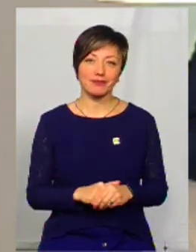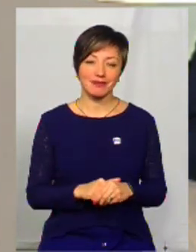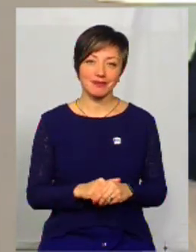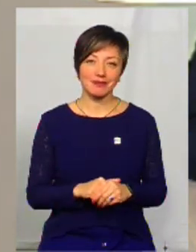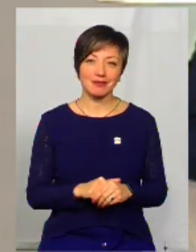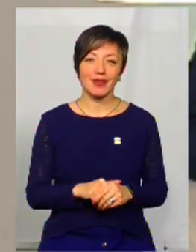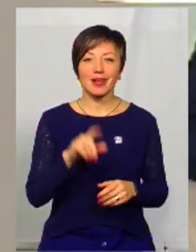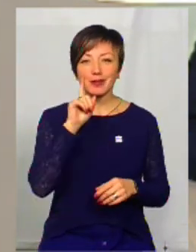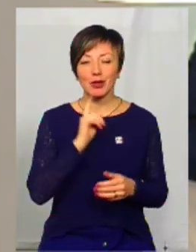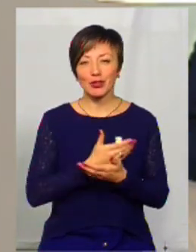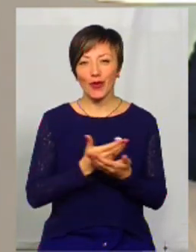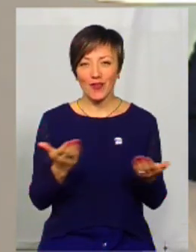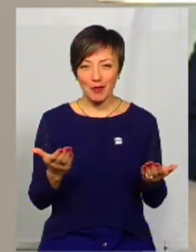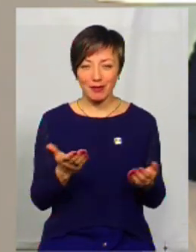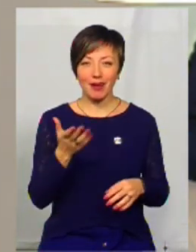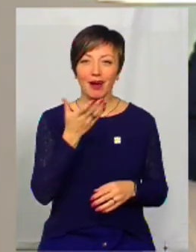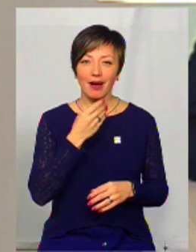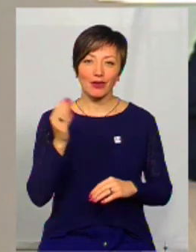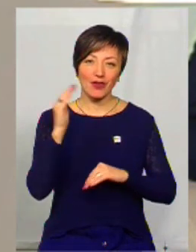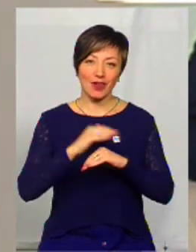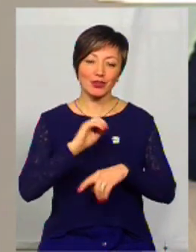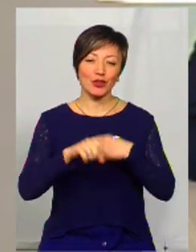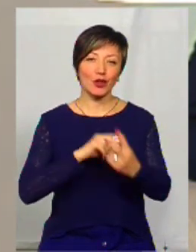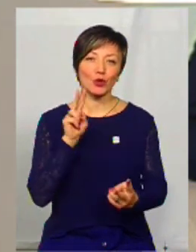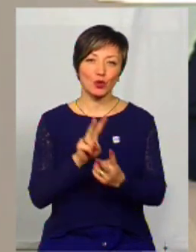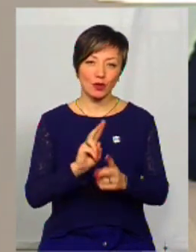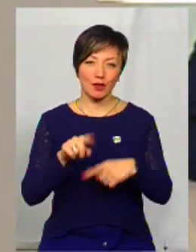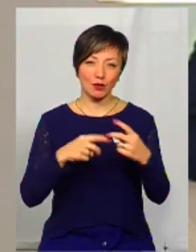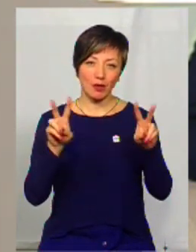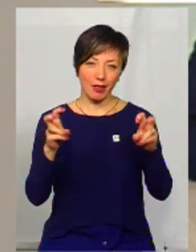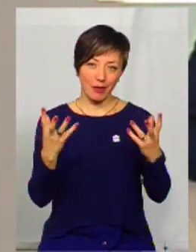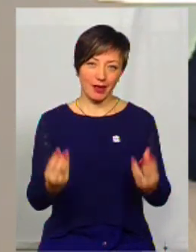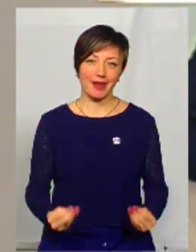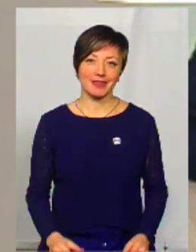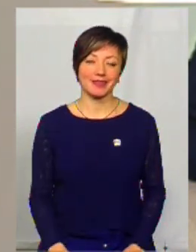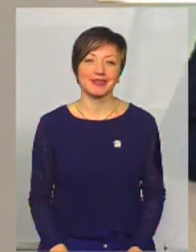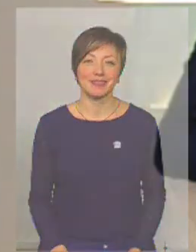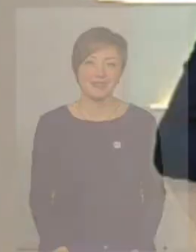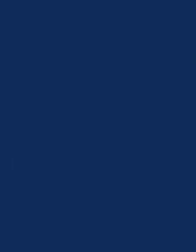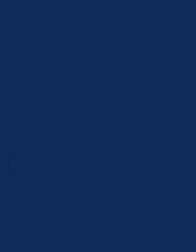області. Смачного вам, гарного вечора та до зустрічі у наступні темі дня.